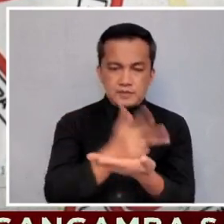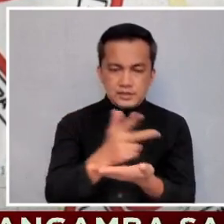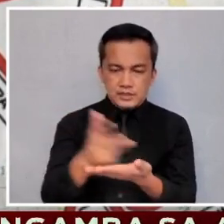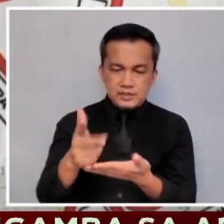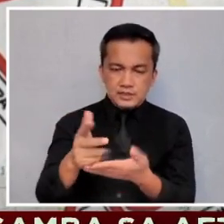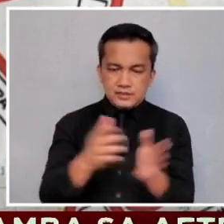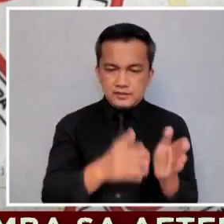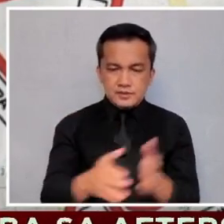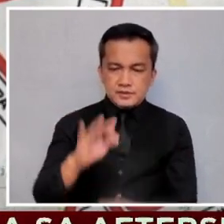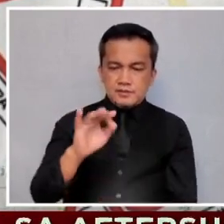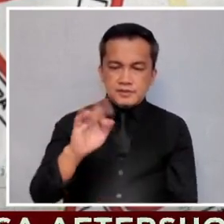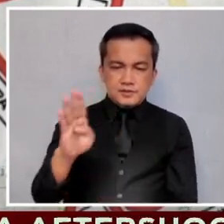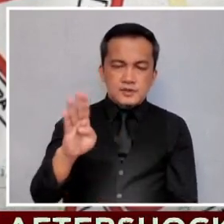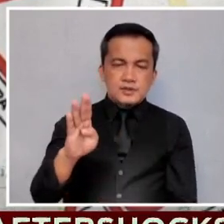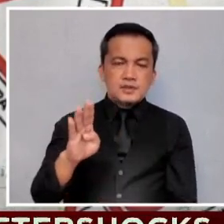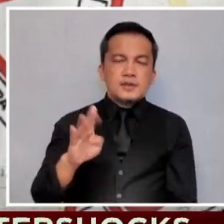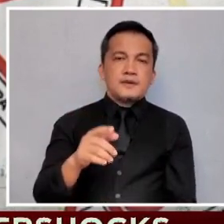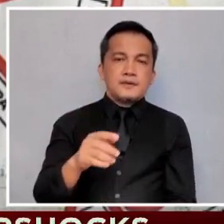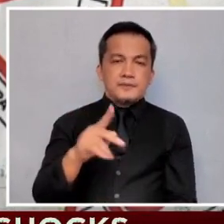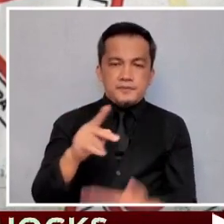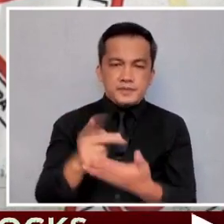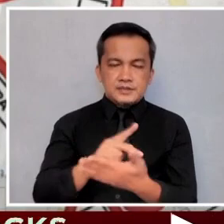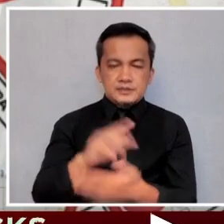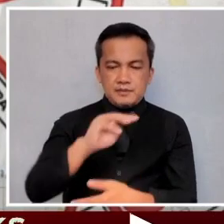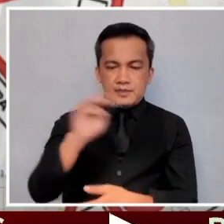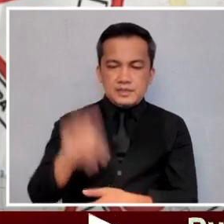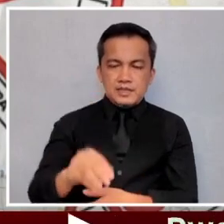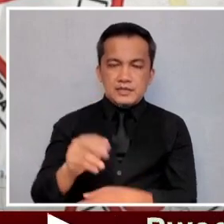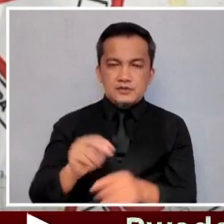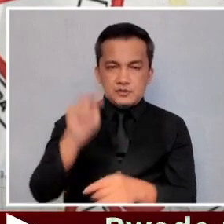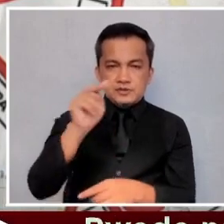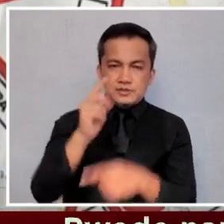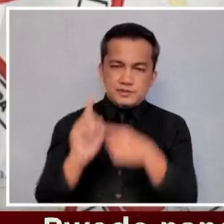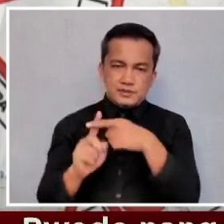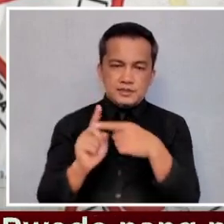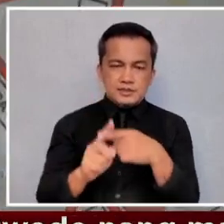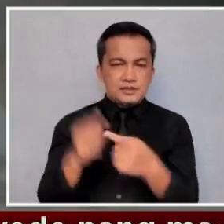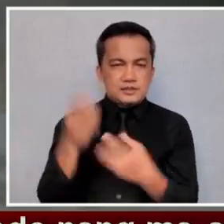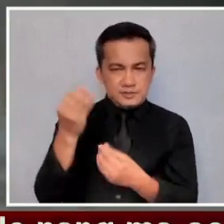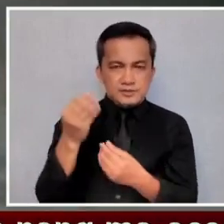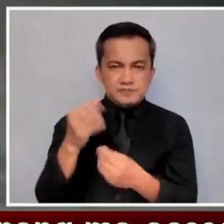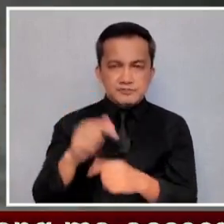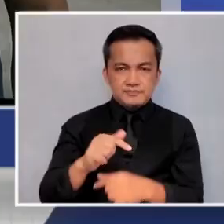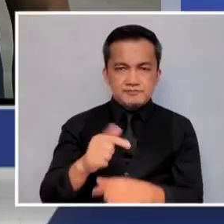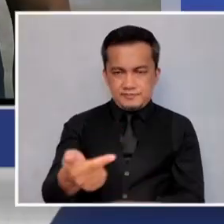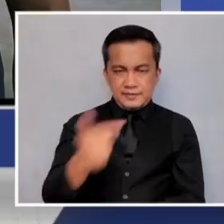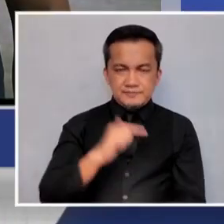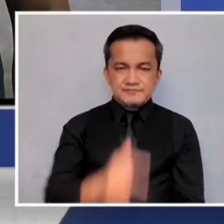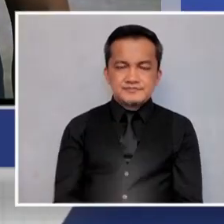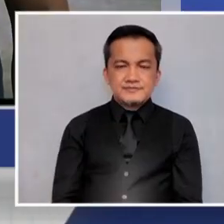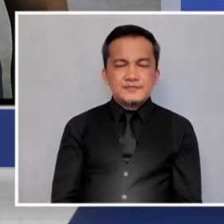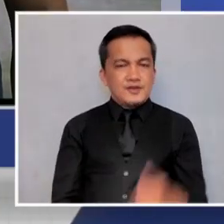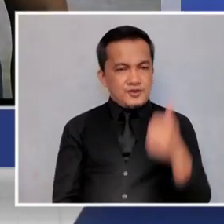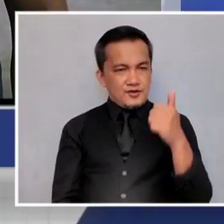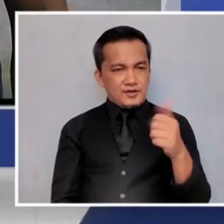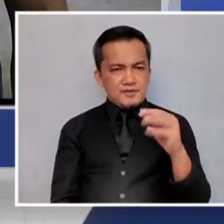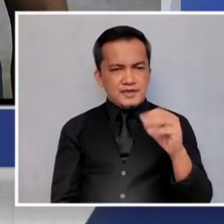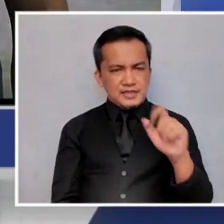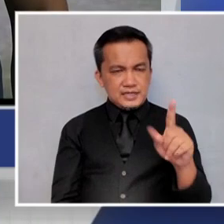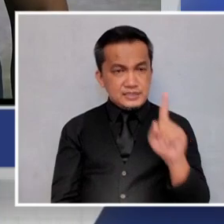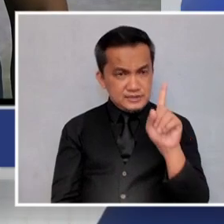Facebook page ng Manila North Cemetery. At yan ang latest mula rito sa Maynila. Balik sa iyo, Karen. Alright, Michael, isang tanong